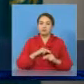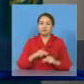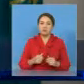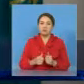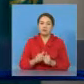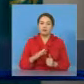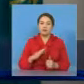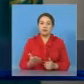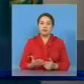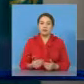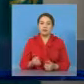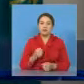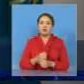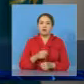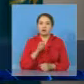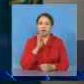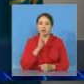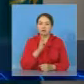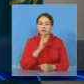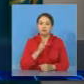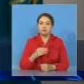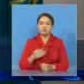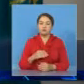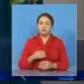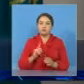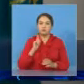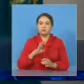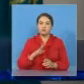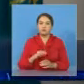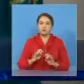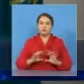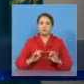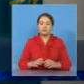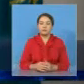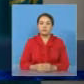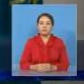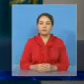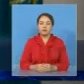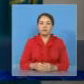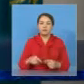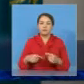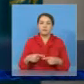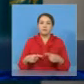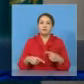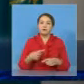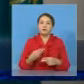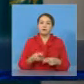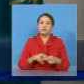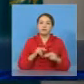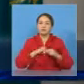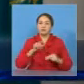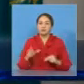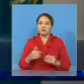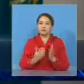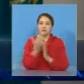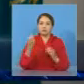алу және еңбек ақы төлеу жүйесін жетілдіру жөнінде де әңгіме болды. Өйткені еңбек адамының еңсесі